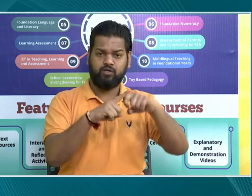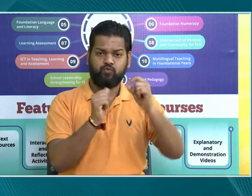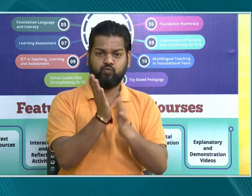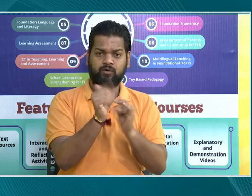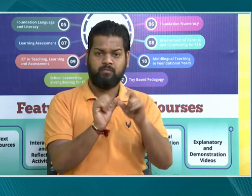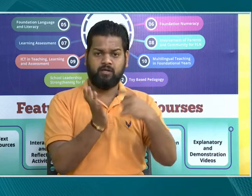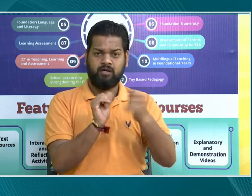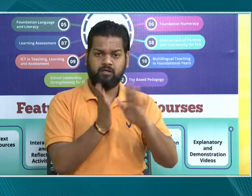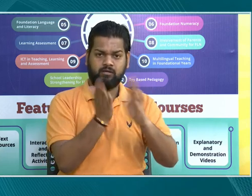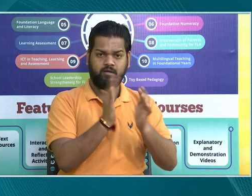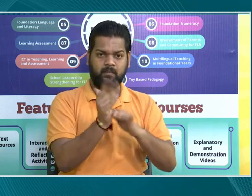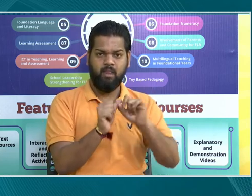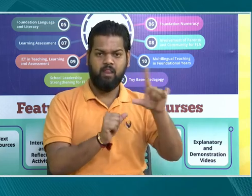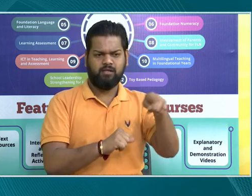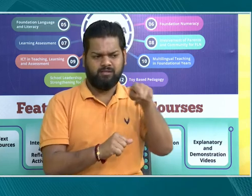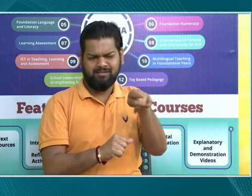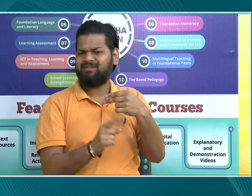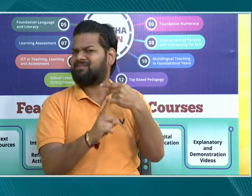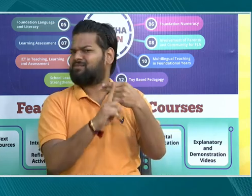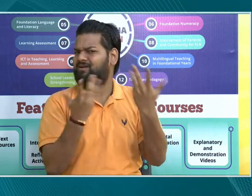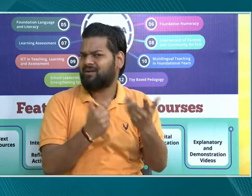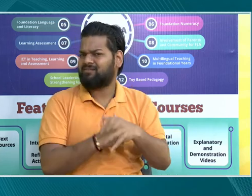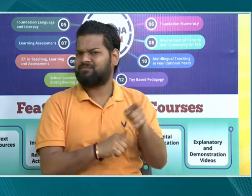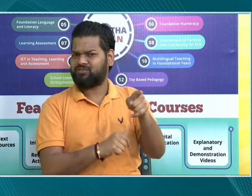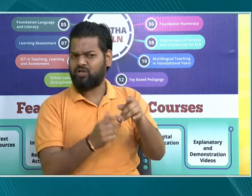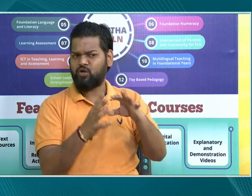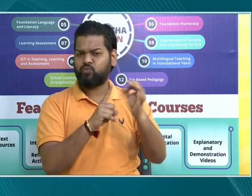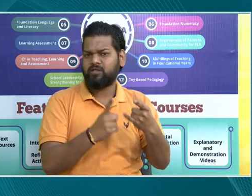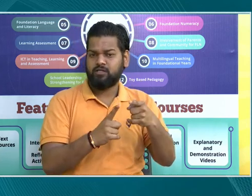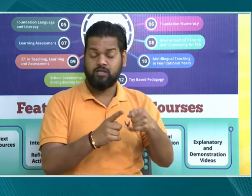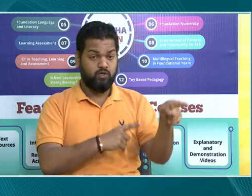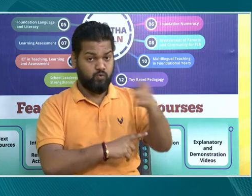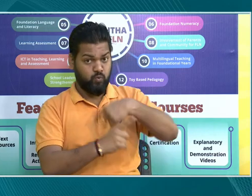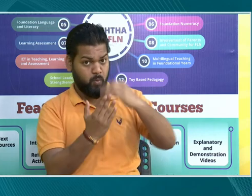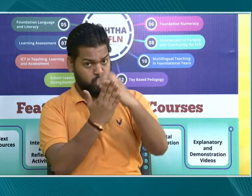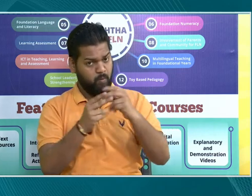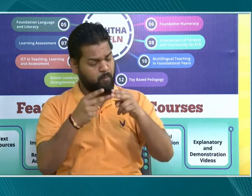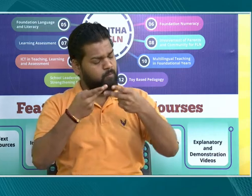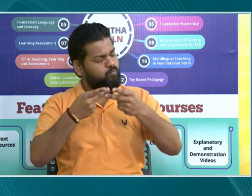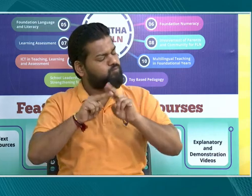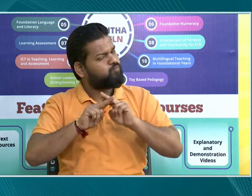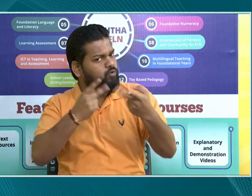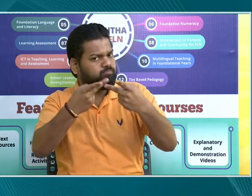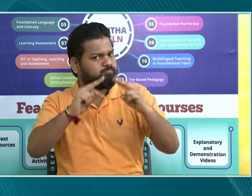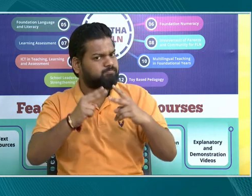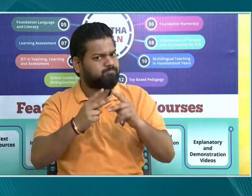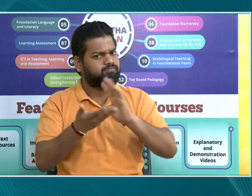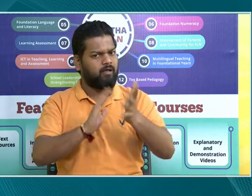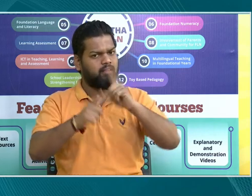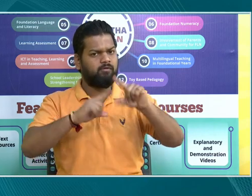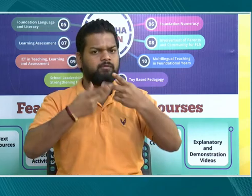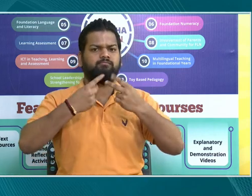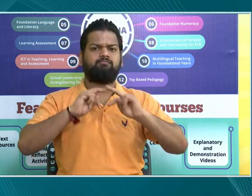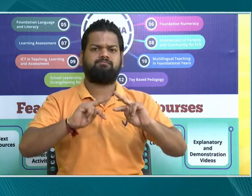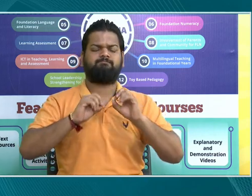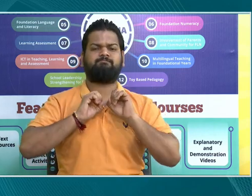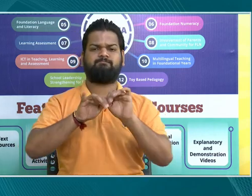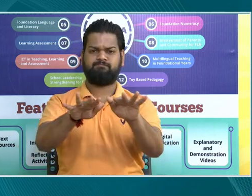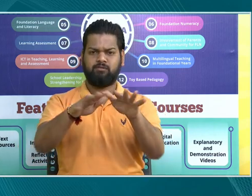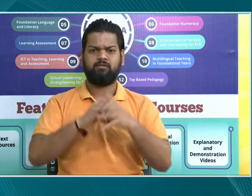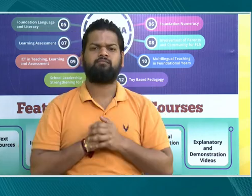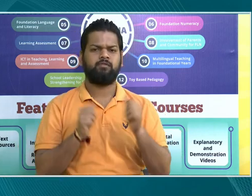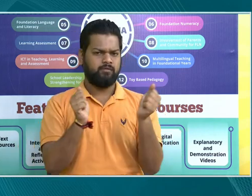Nirbhay. निर्भय आपको हर एक शब्द जो यहाँ डिस्कस होगा उसे साइन लैंग्वेज में इंटरप्रेट करके आप तक पहुँचाएंगे और